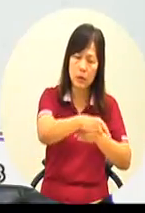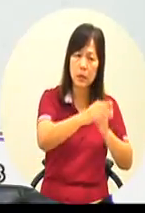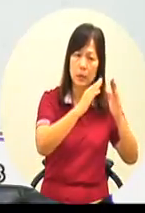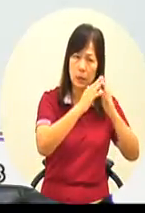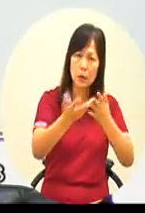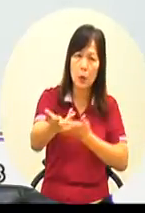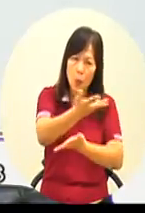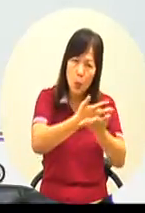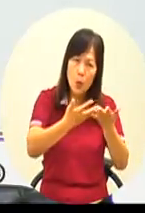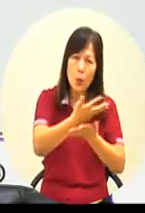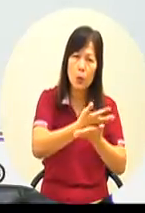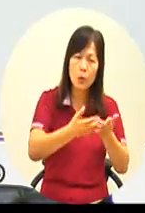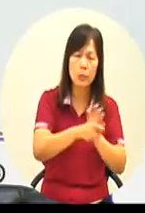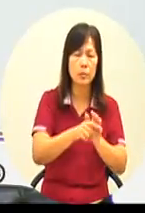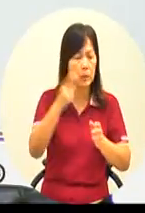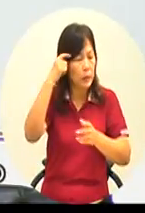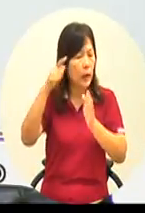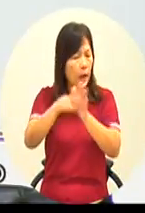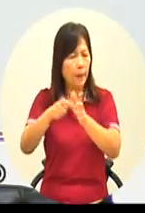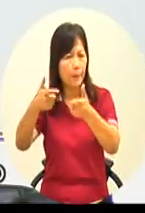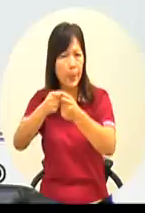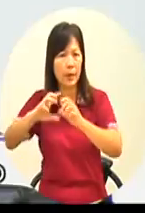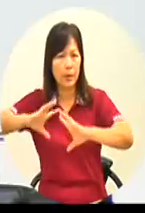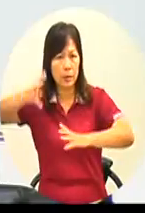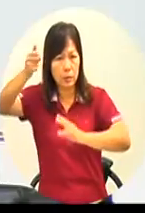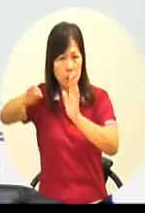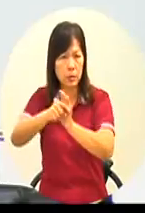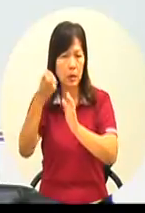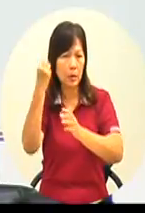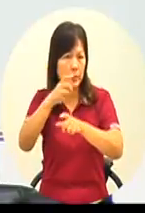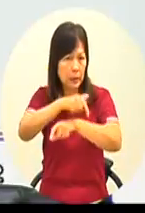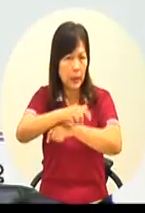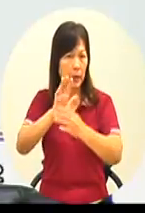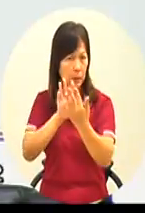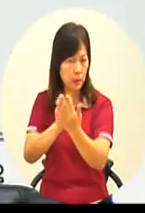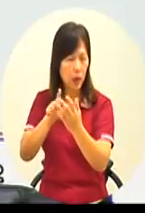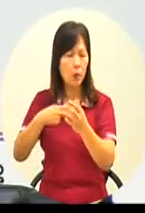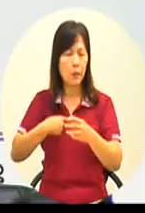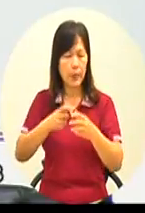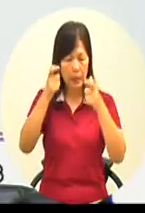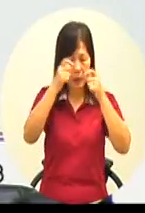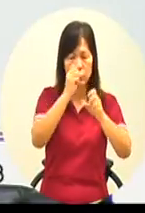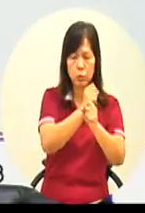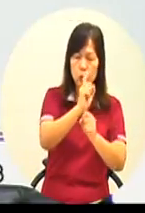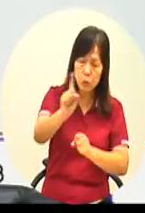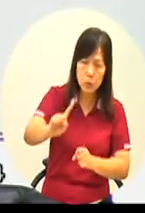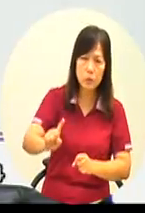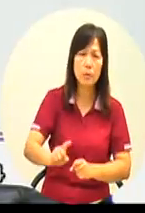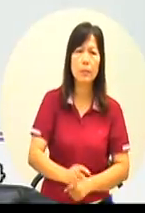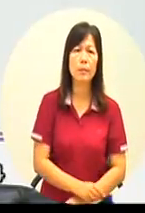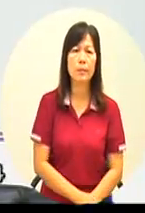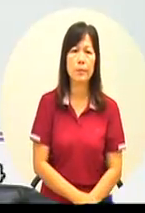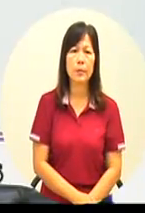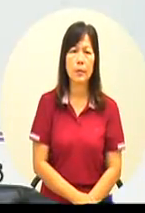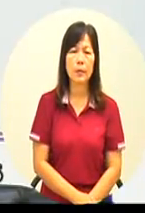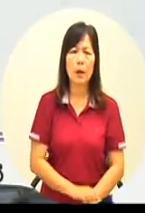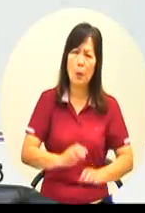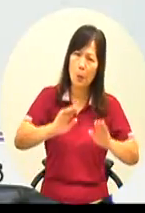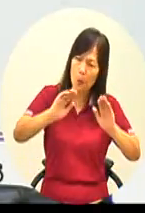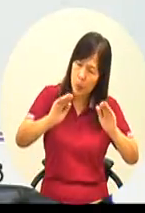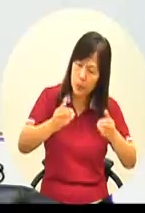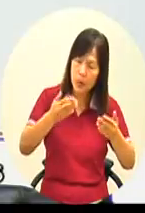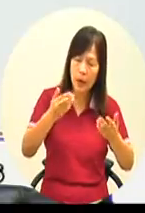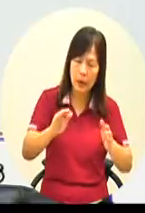我们为了因应总统的新南向，我们高雄做了什么准备？我们预计